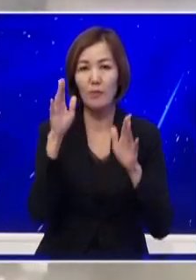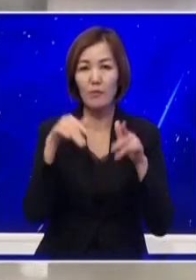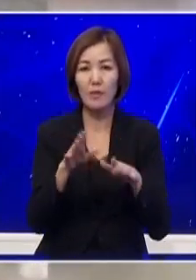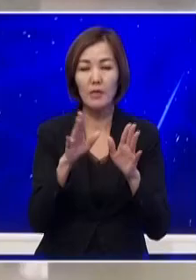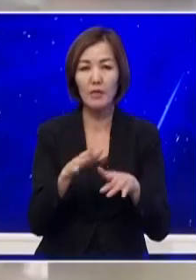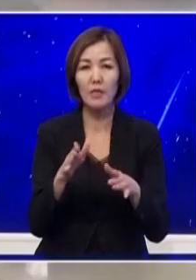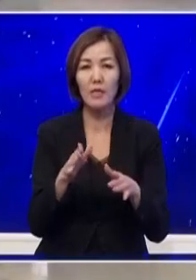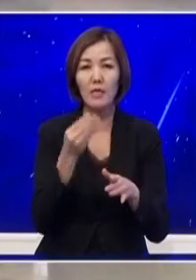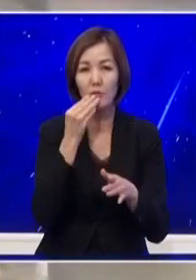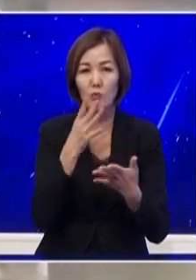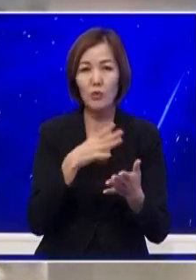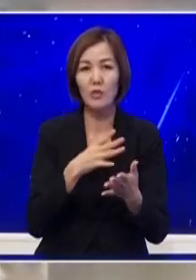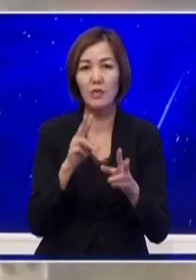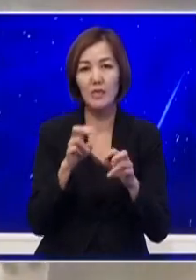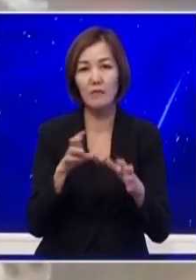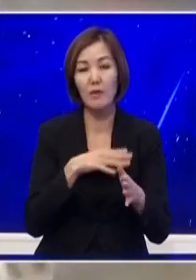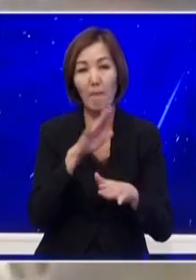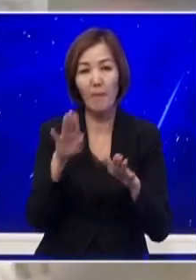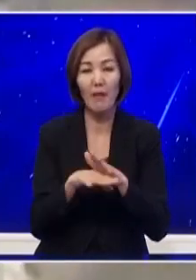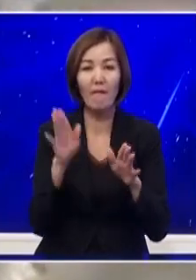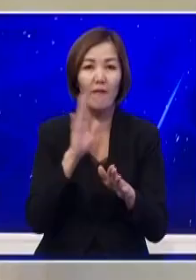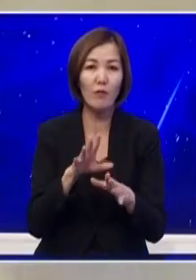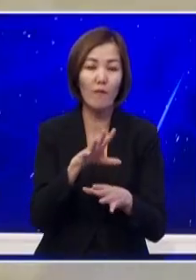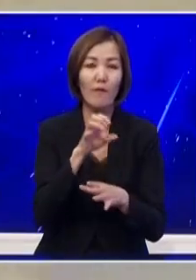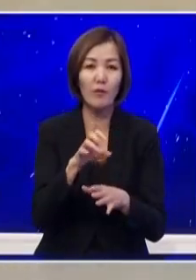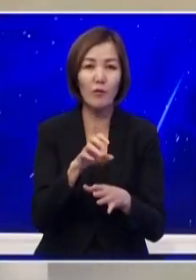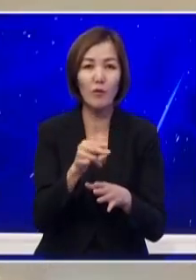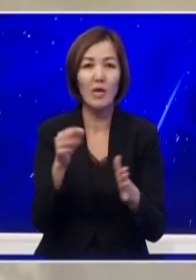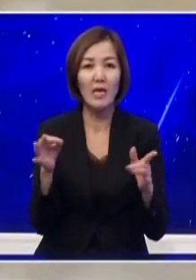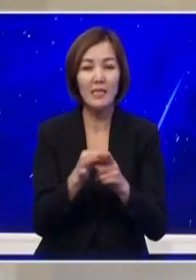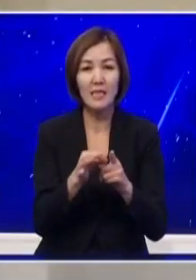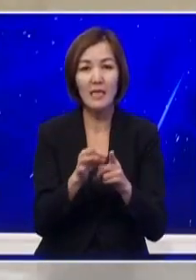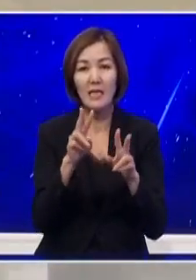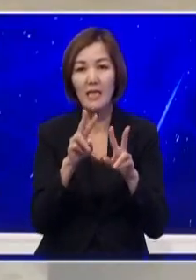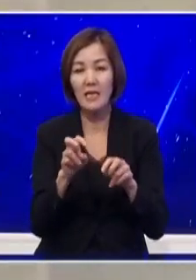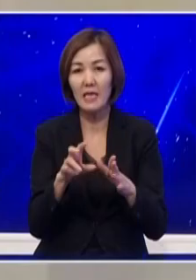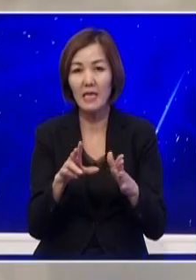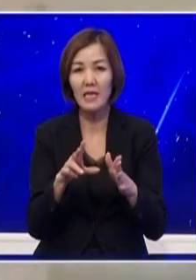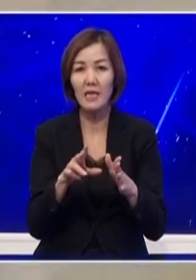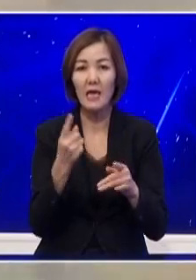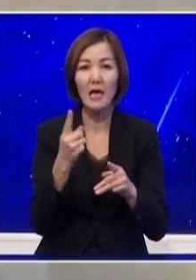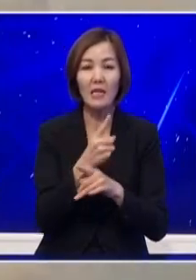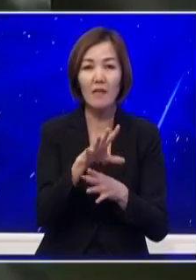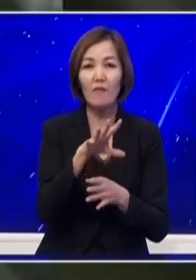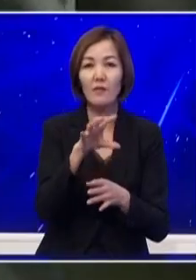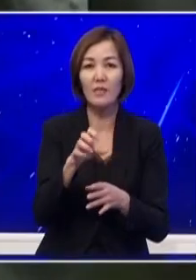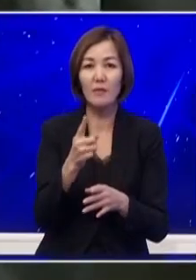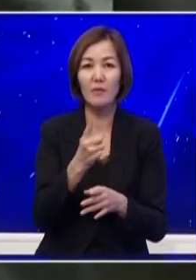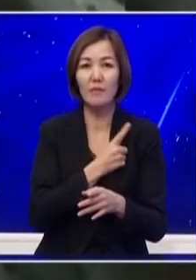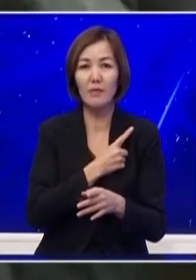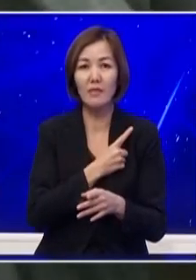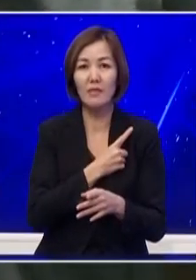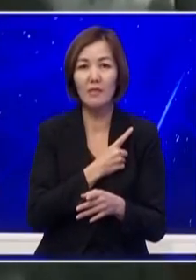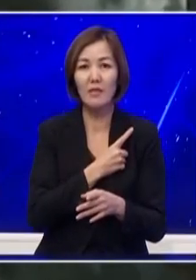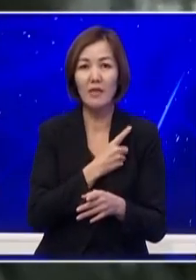добывают себе пропитание исключительно под водой. Фотограф целенаправленно искал аляпку и отметил, что ради одного снимка поджидал птицу